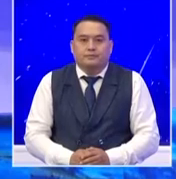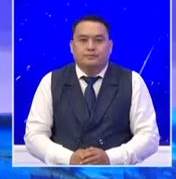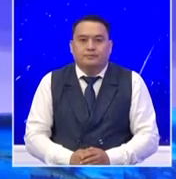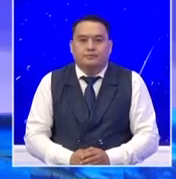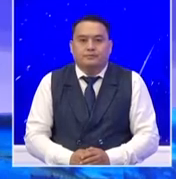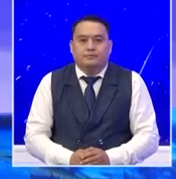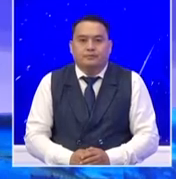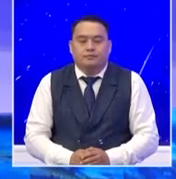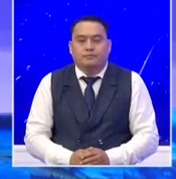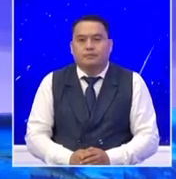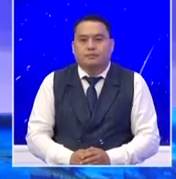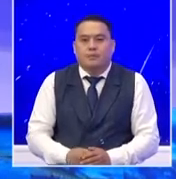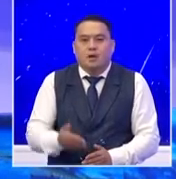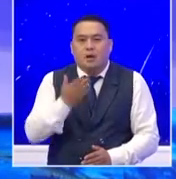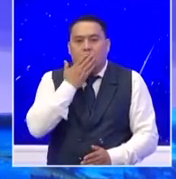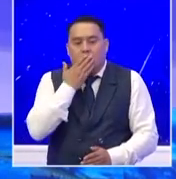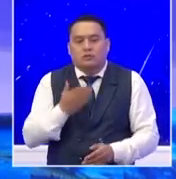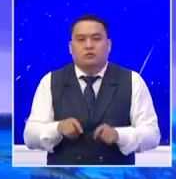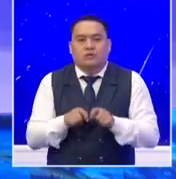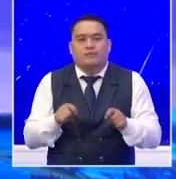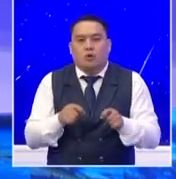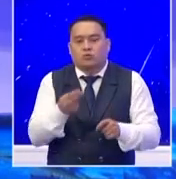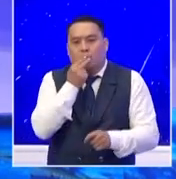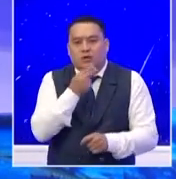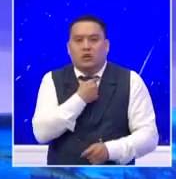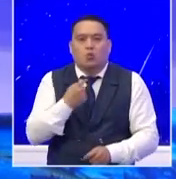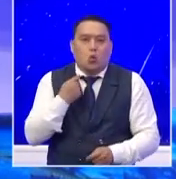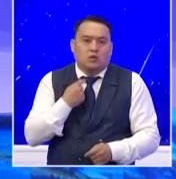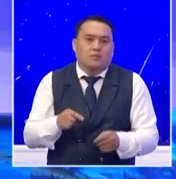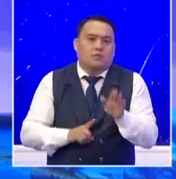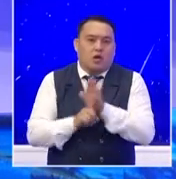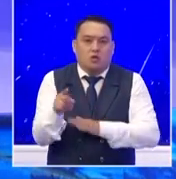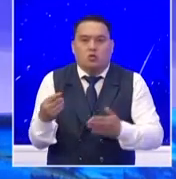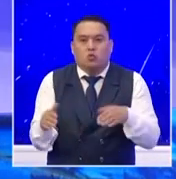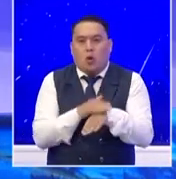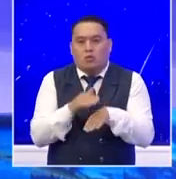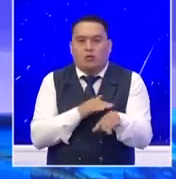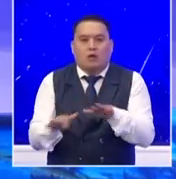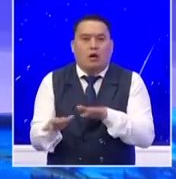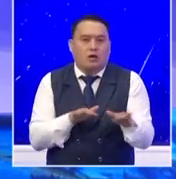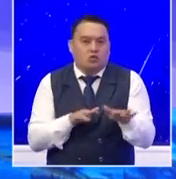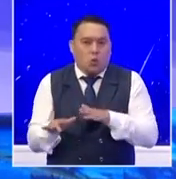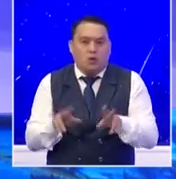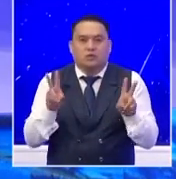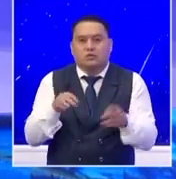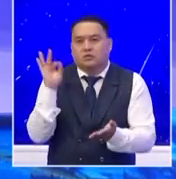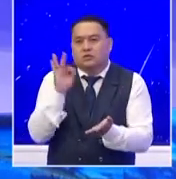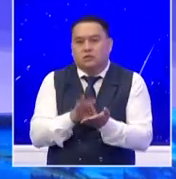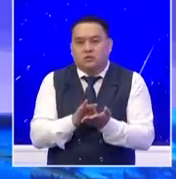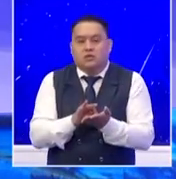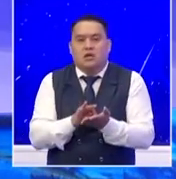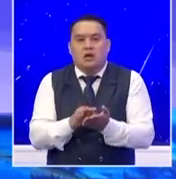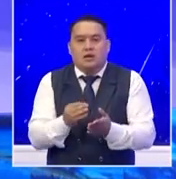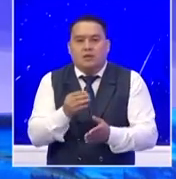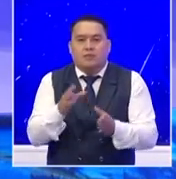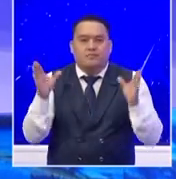Аузашар с доставкой на дом. Священнослужители и прихожане мечети Талдыкурган запустили благотворительную акцию. Ее цель – дать ифтар